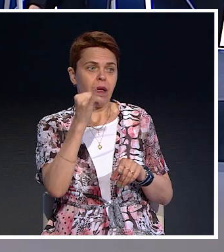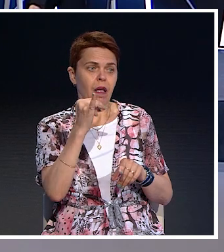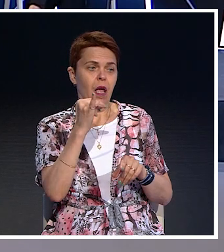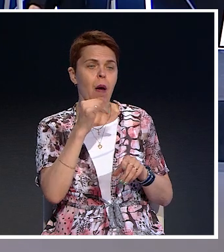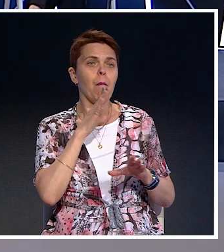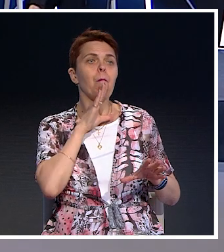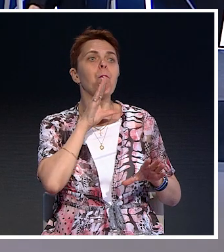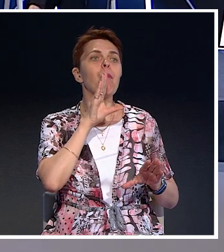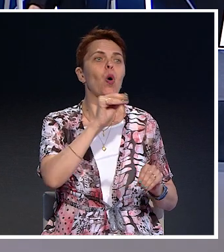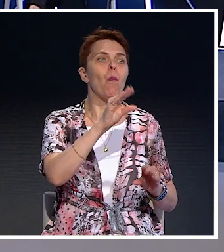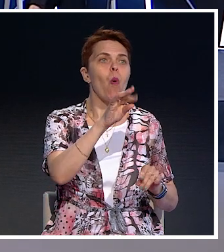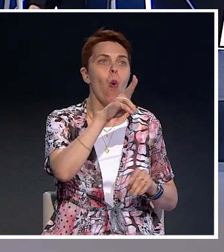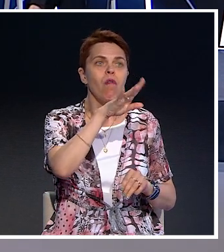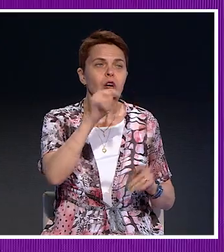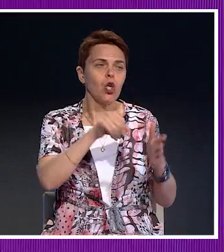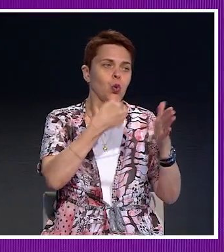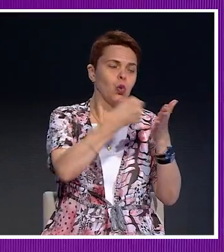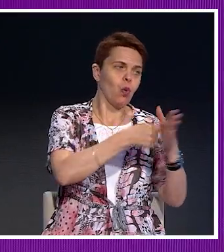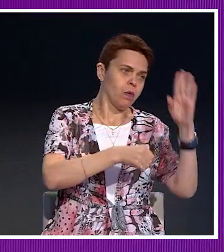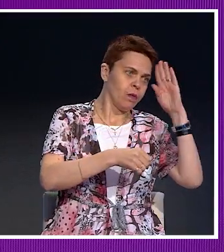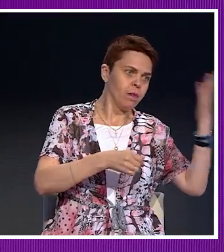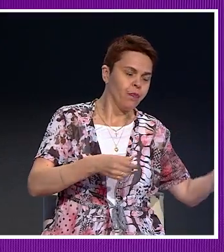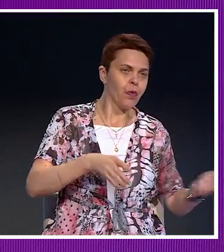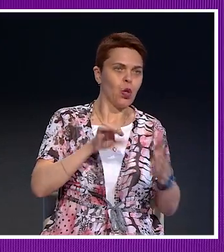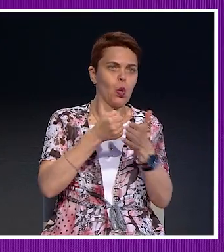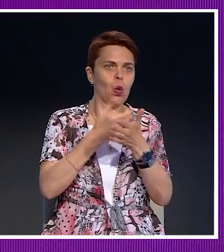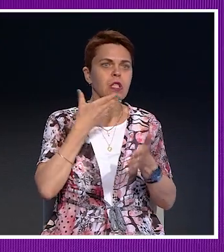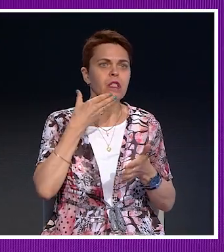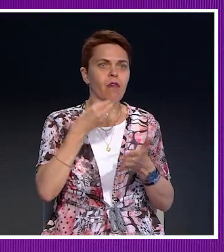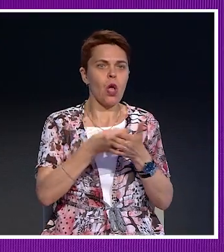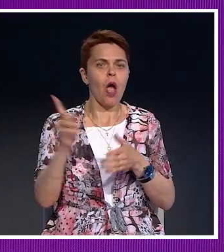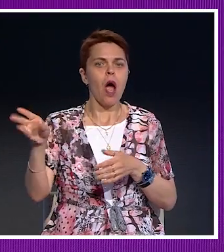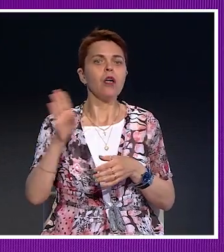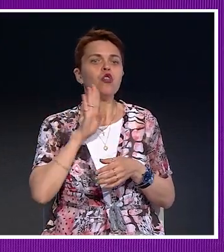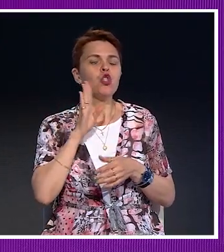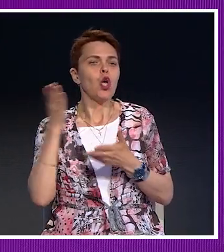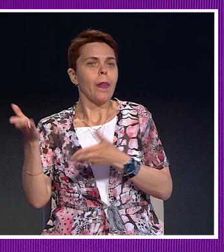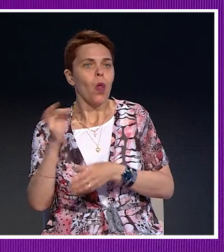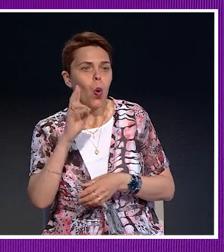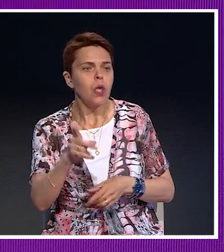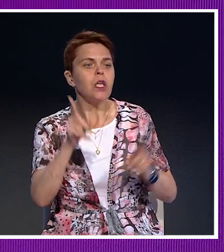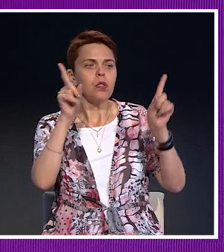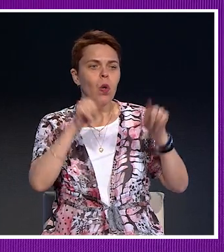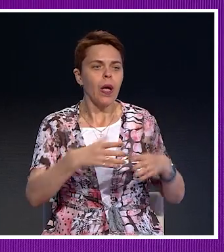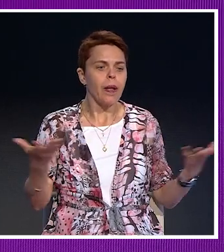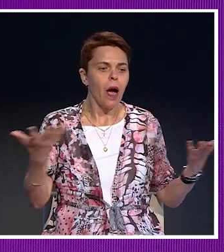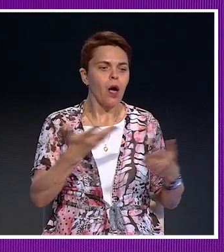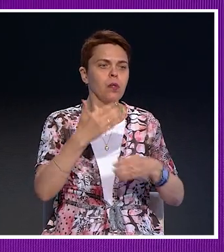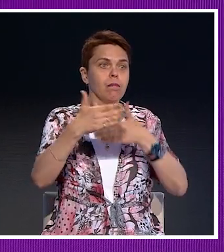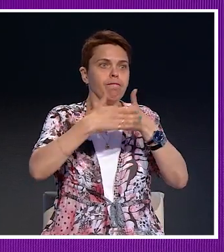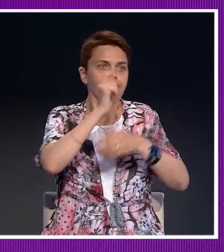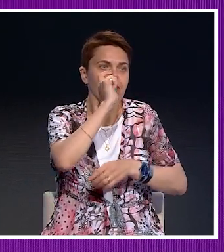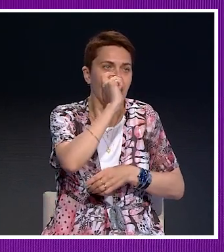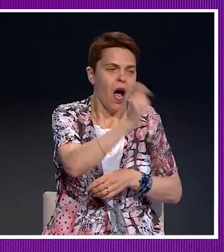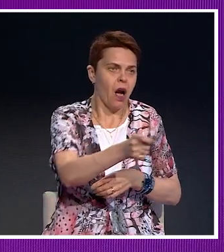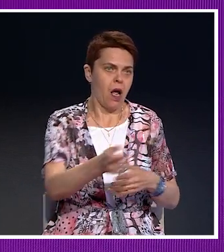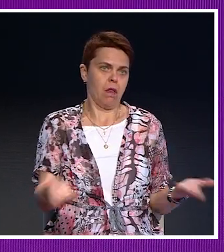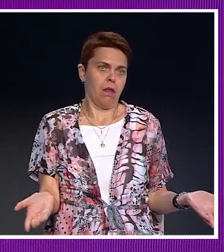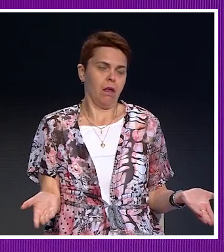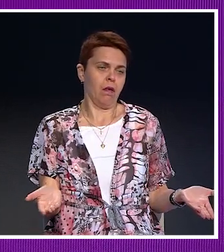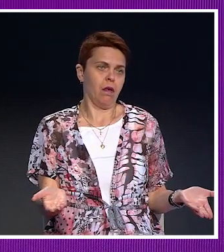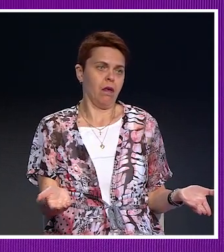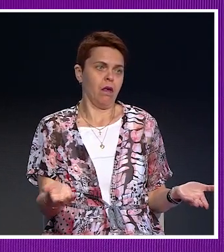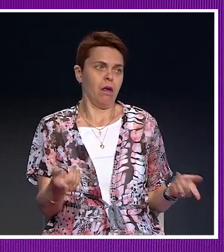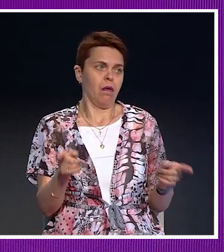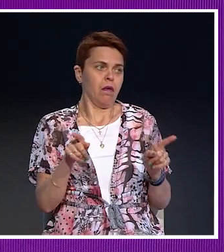сексистські промови і щодо чоловіків, і щодо своїх колег-жінок, треба якось карати і демотивувати це